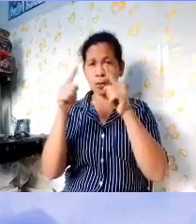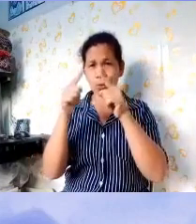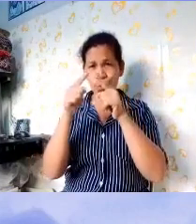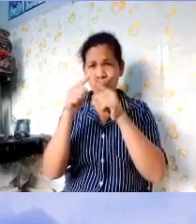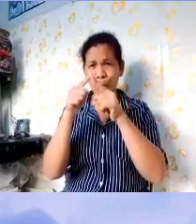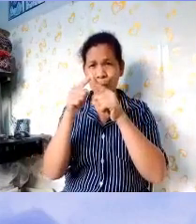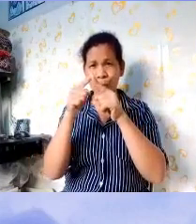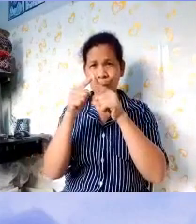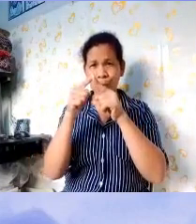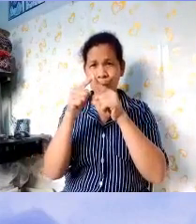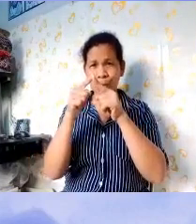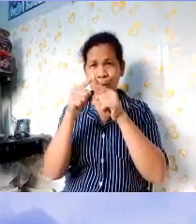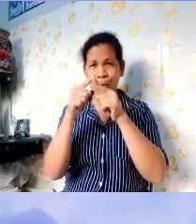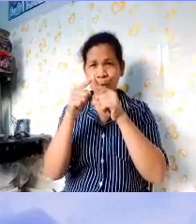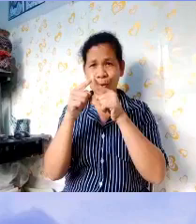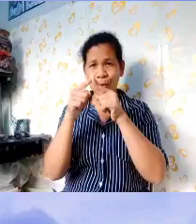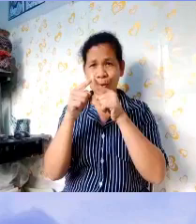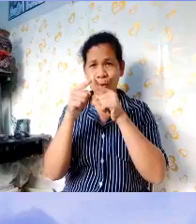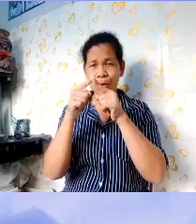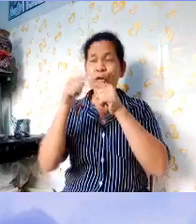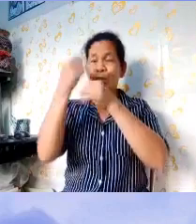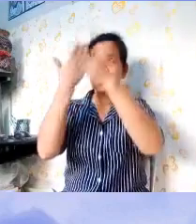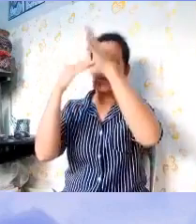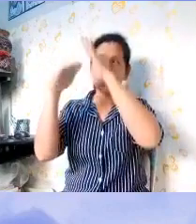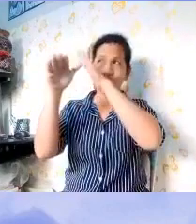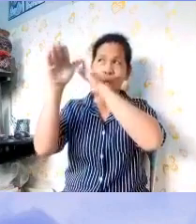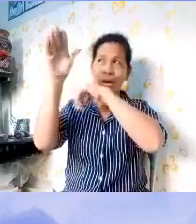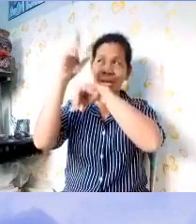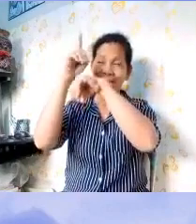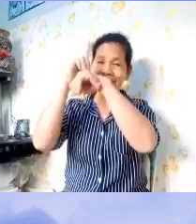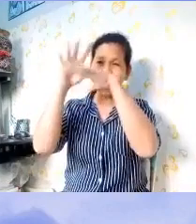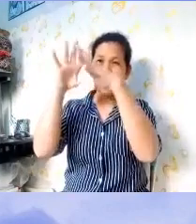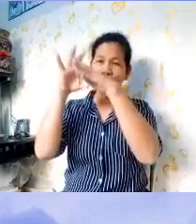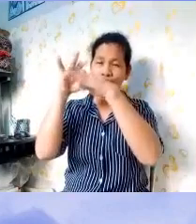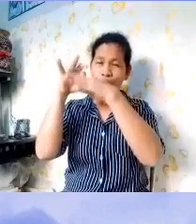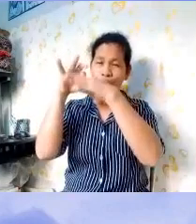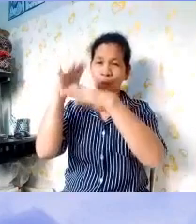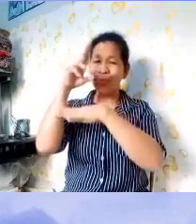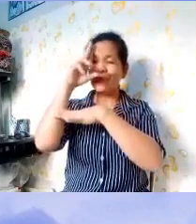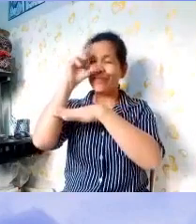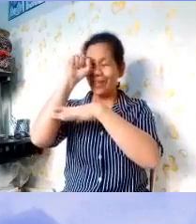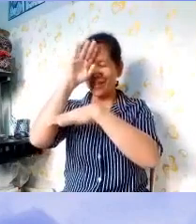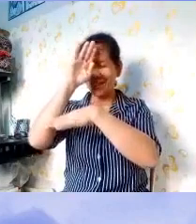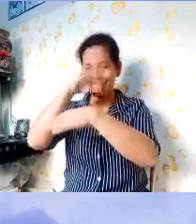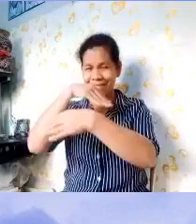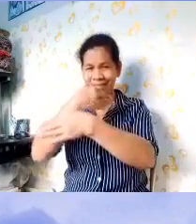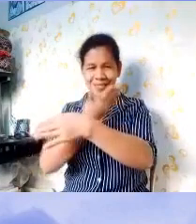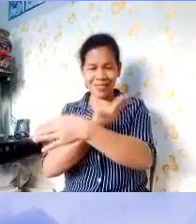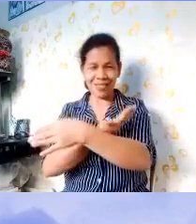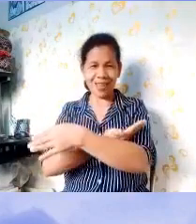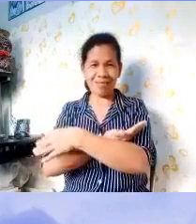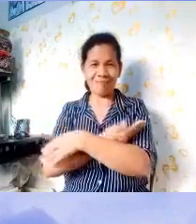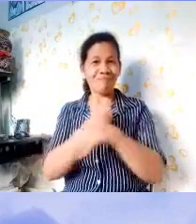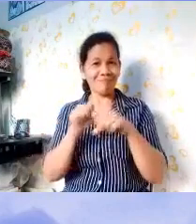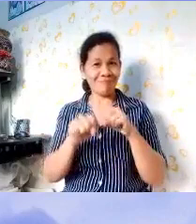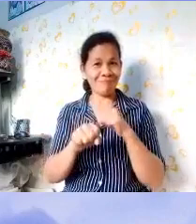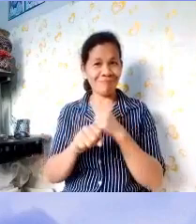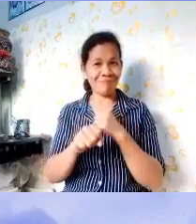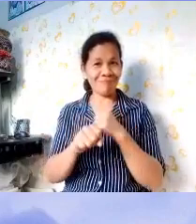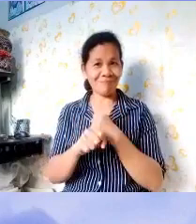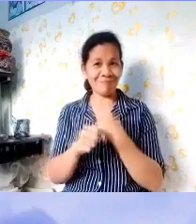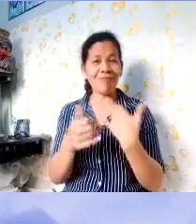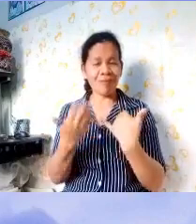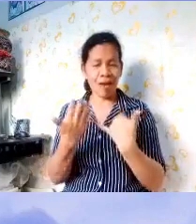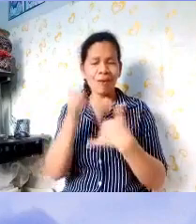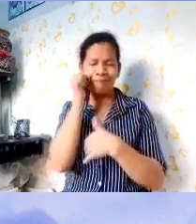po? Sa kaharian ng kanyang anak. So, mga minamahal, ano po, araw-araw